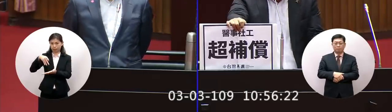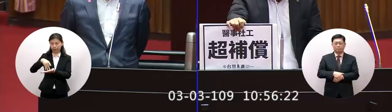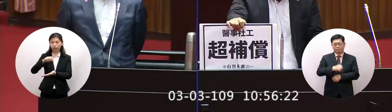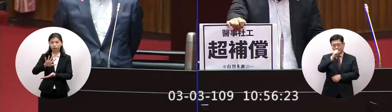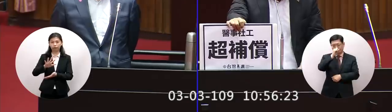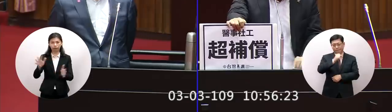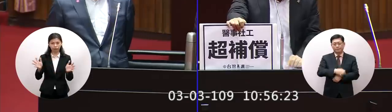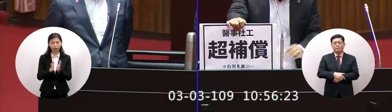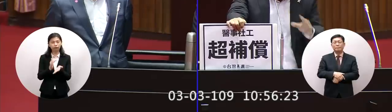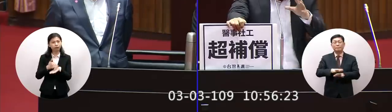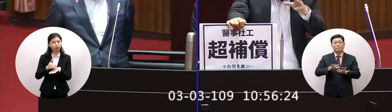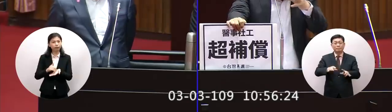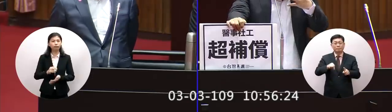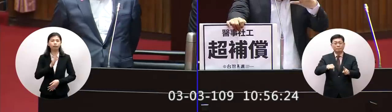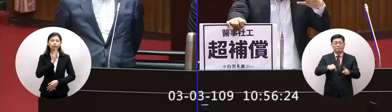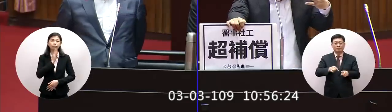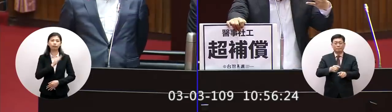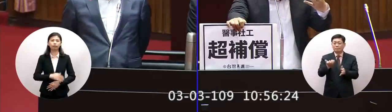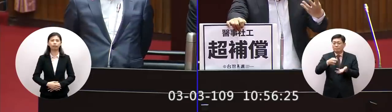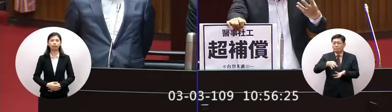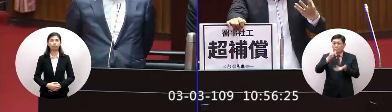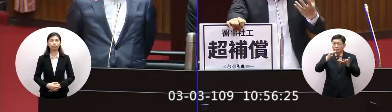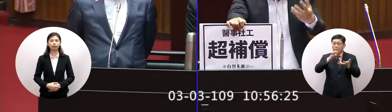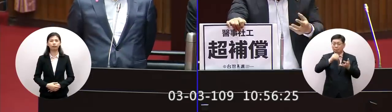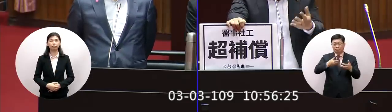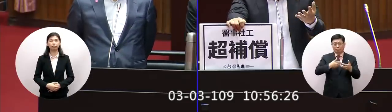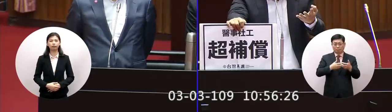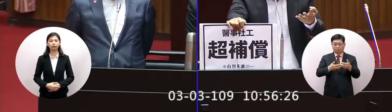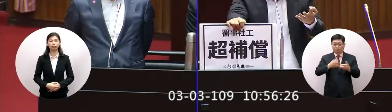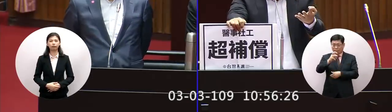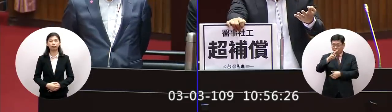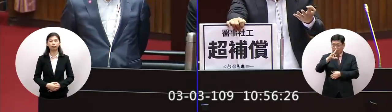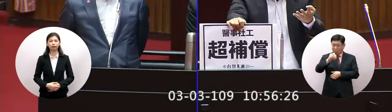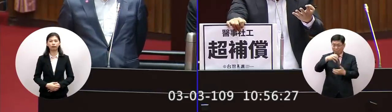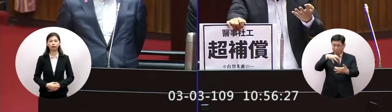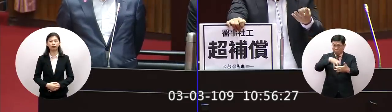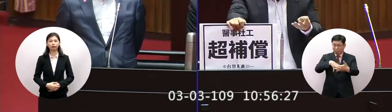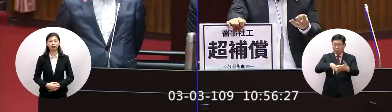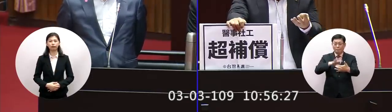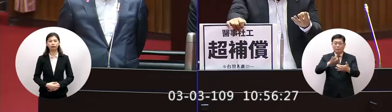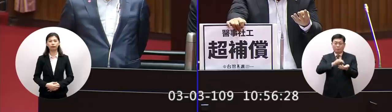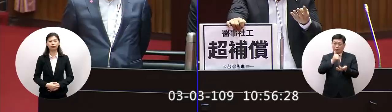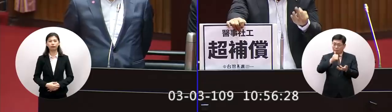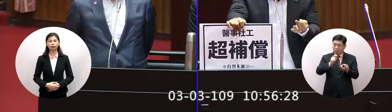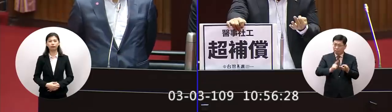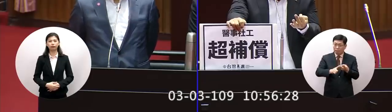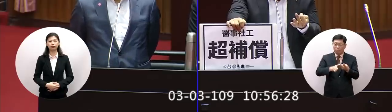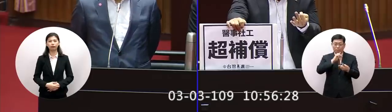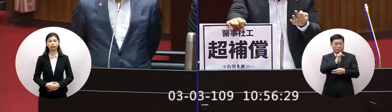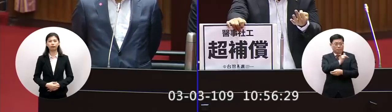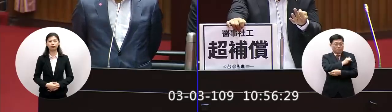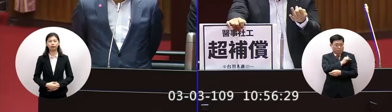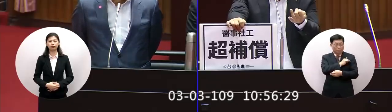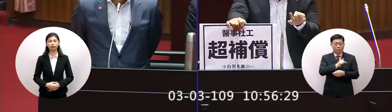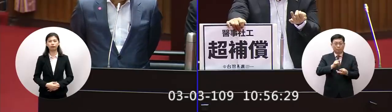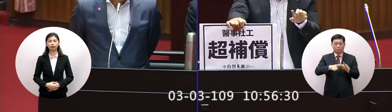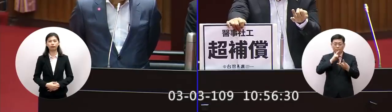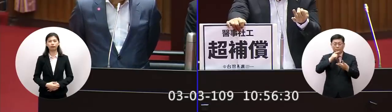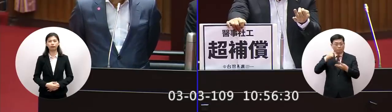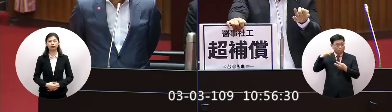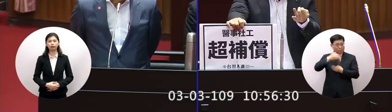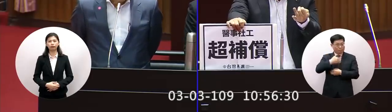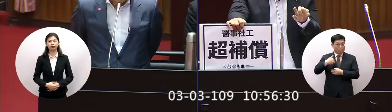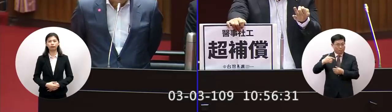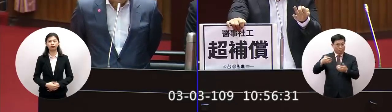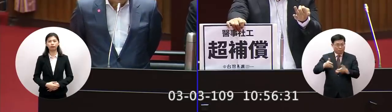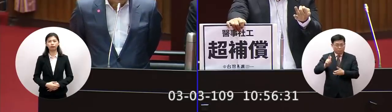好，那这个部分拄则讲的这个团体的3、2班，包括医师、医术人员、职能治疗那